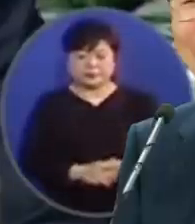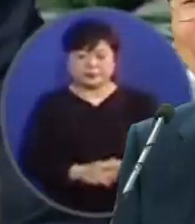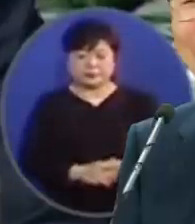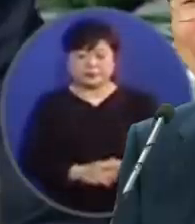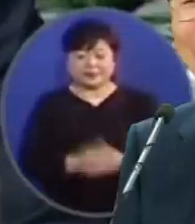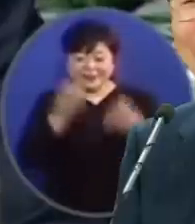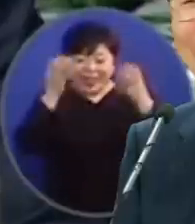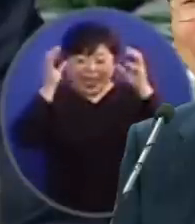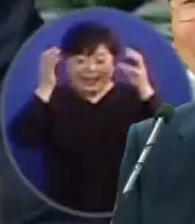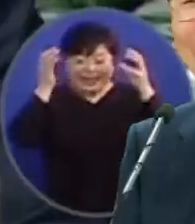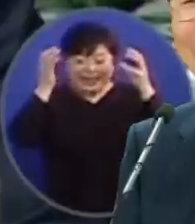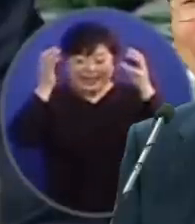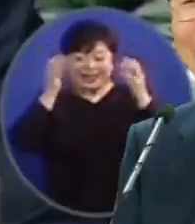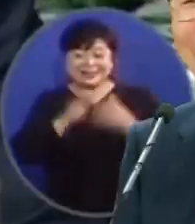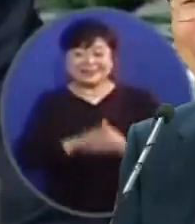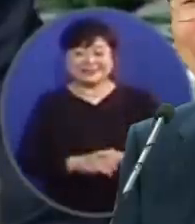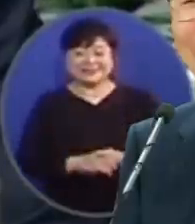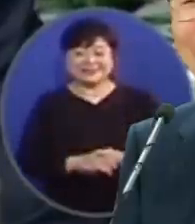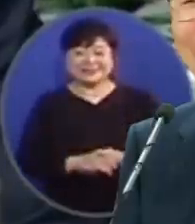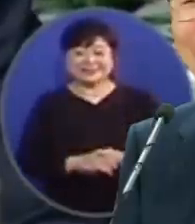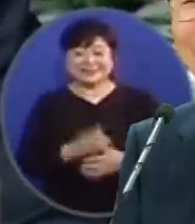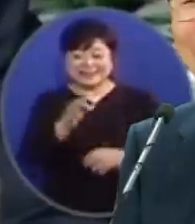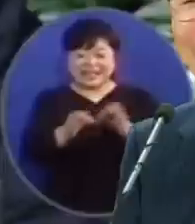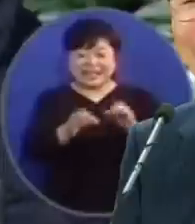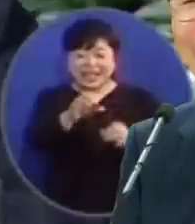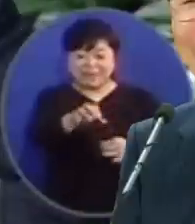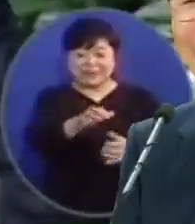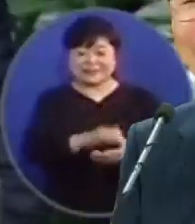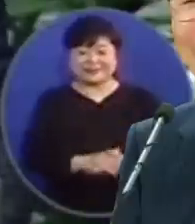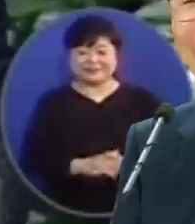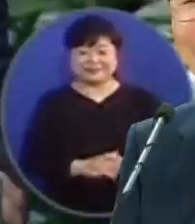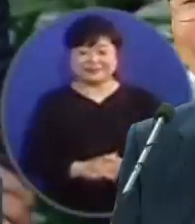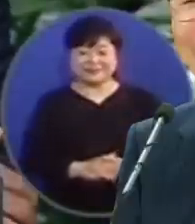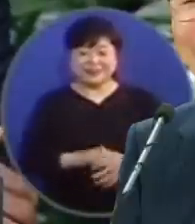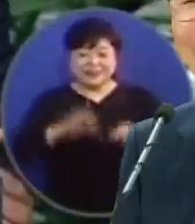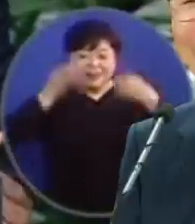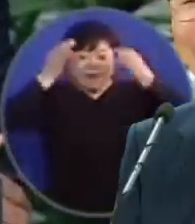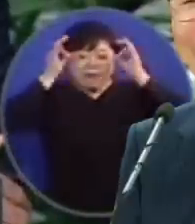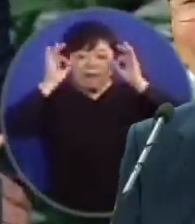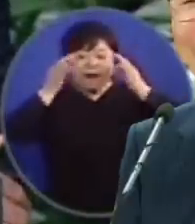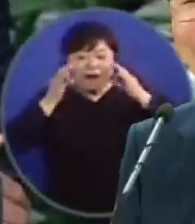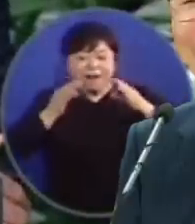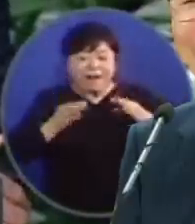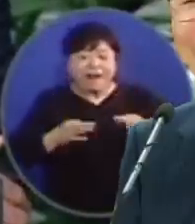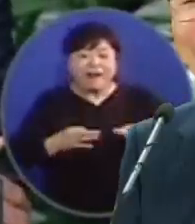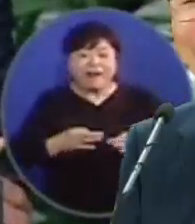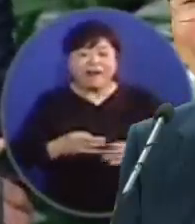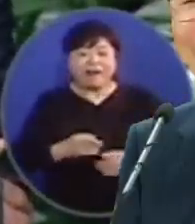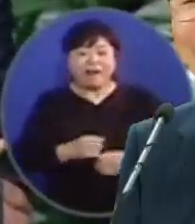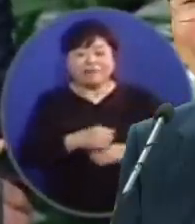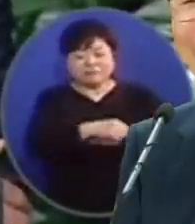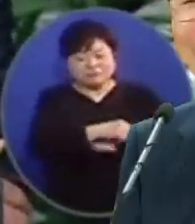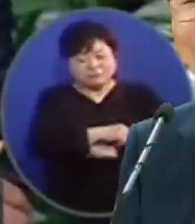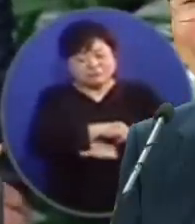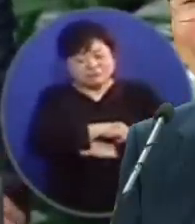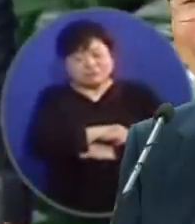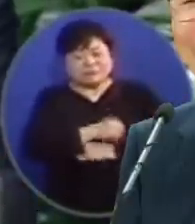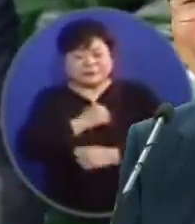어떤 어린아이가 상점 앞에 서서 땀을 뻘뻘 흘리면서 끙끙 앓고 있거든.